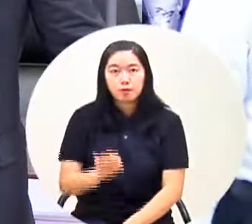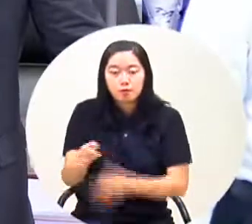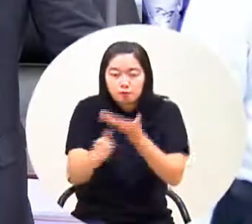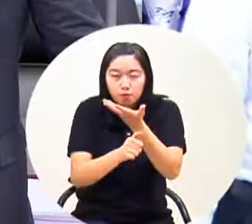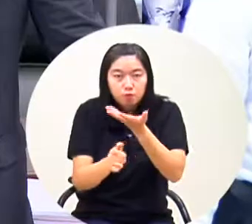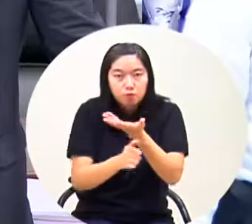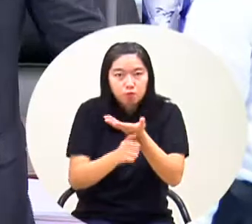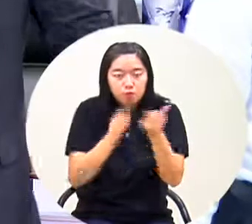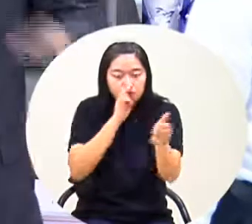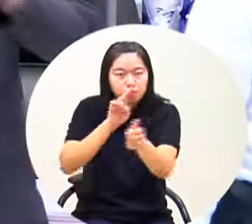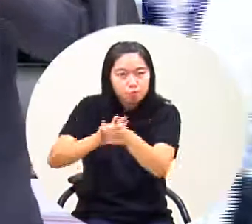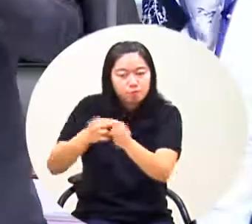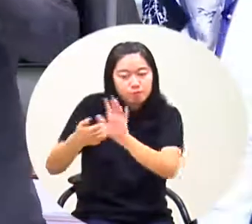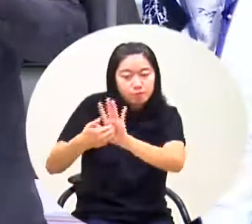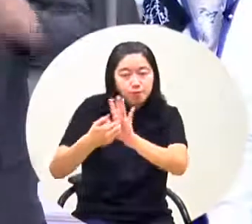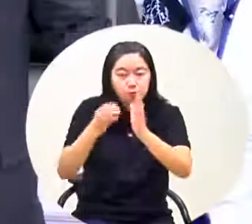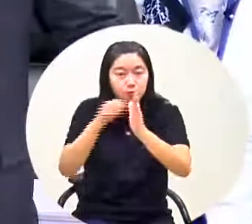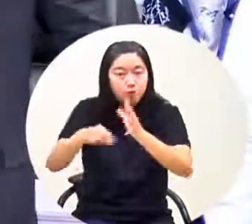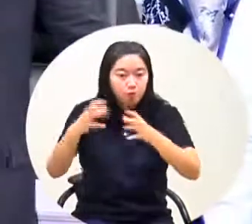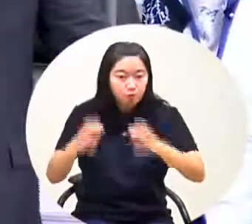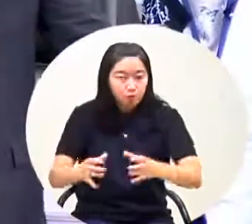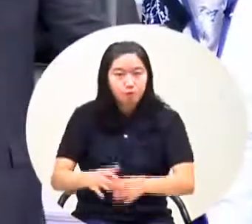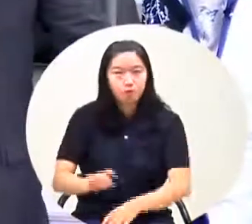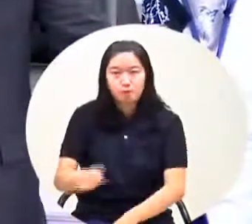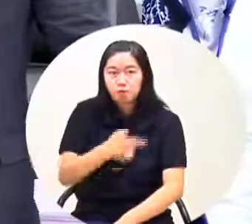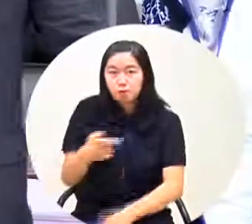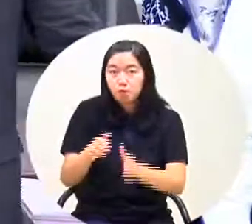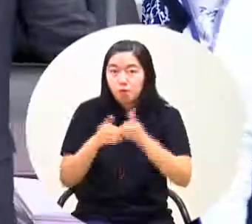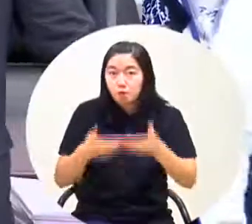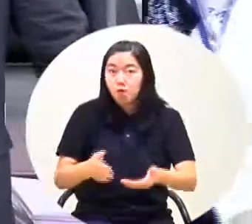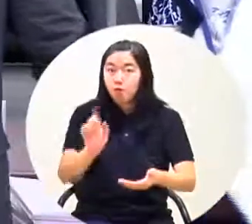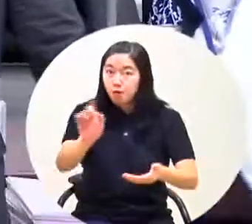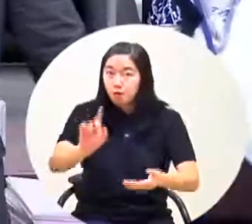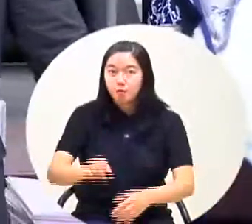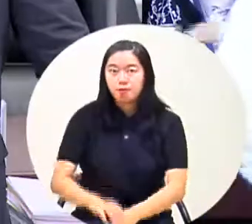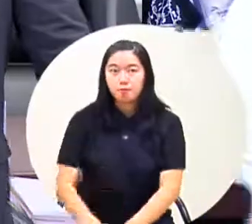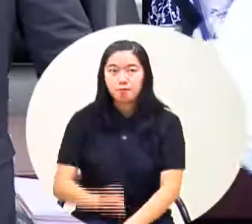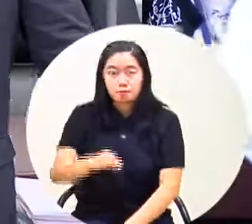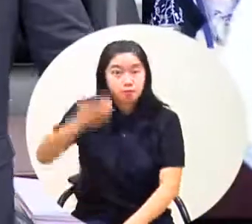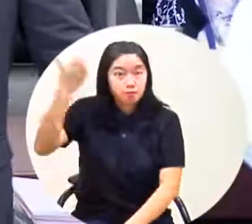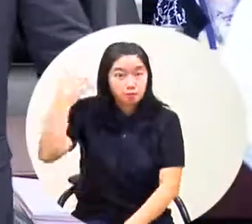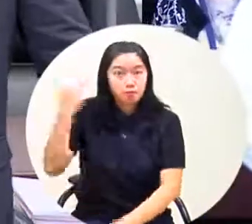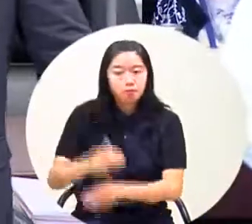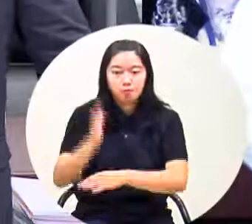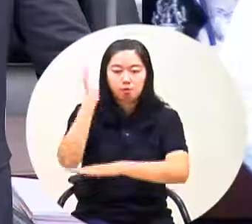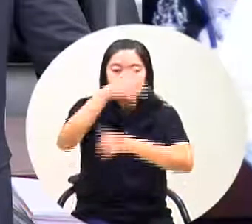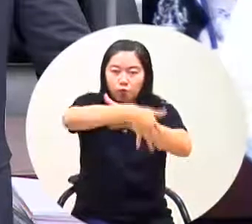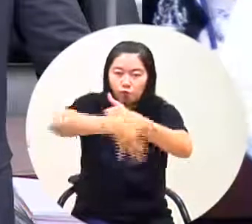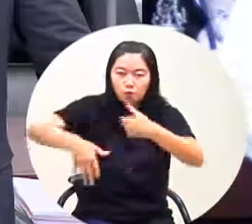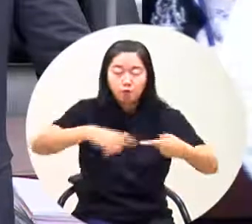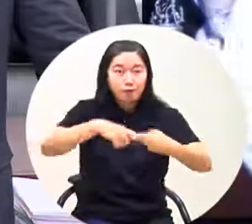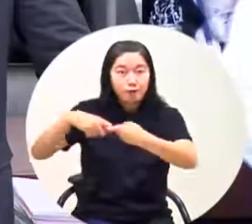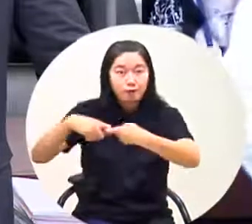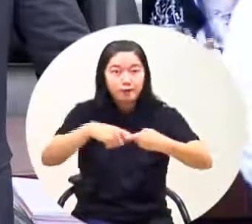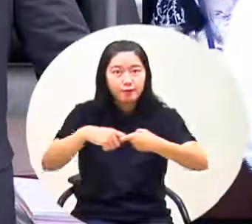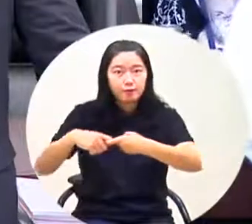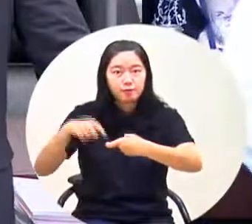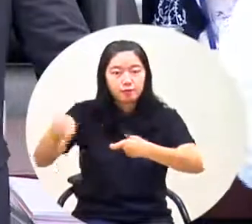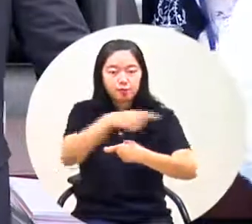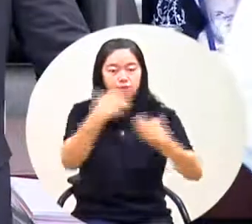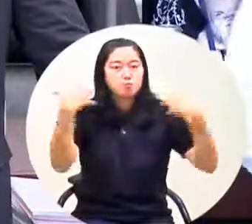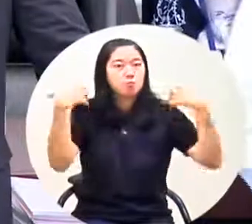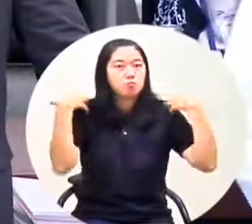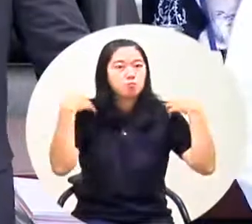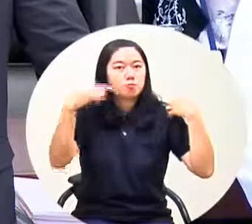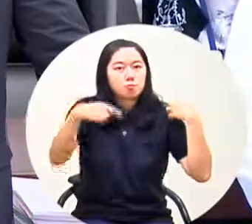治局毒防局的这个设立，其实一个蛮重要的是说以前。各单位的连结是属于有任务型，然后比